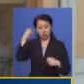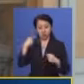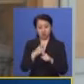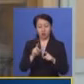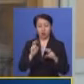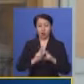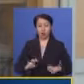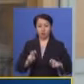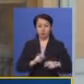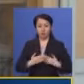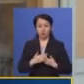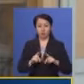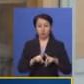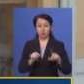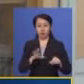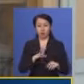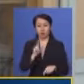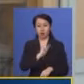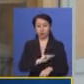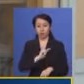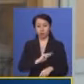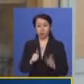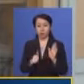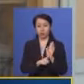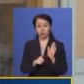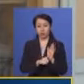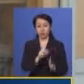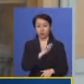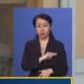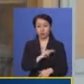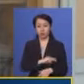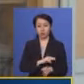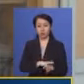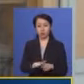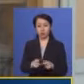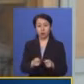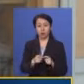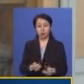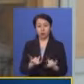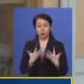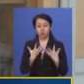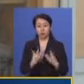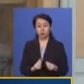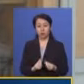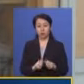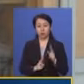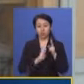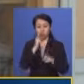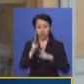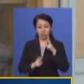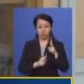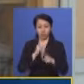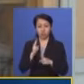техосмотр. В открытом акимате работает 6 сотрудников исполнительных органов. На сегодняшний день жалоб со